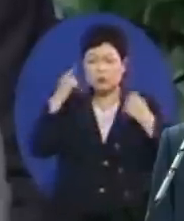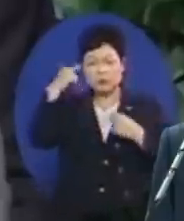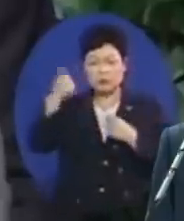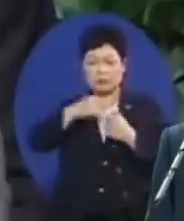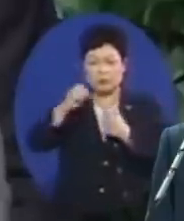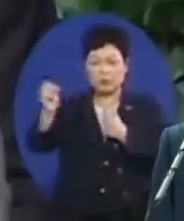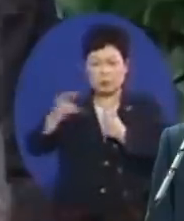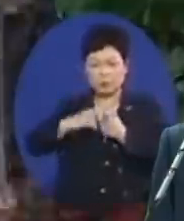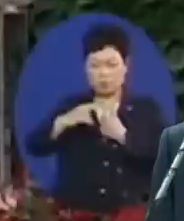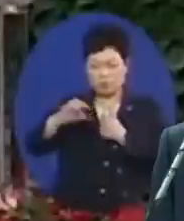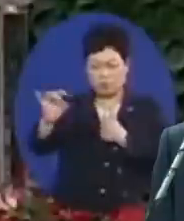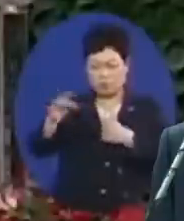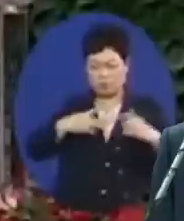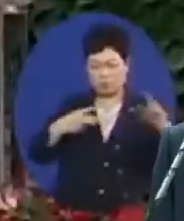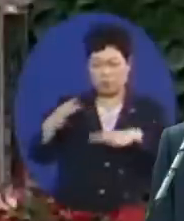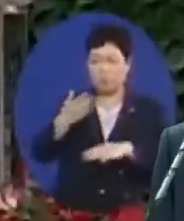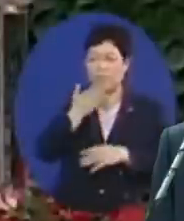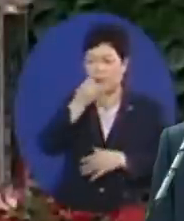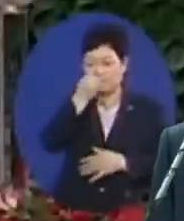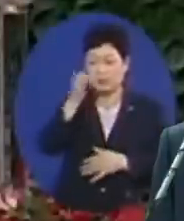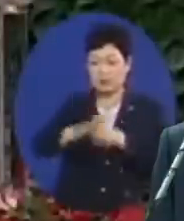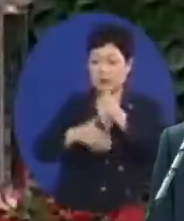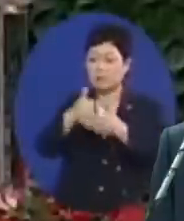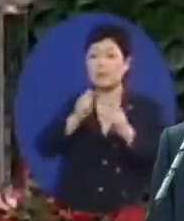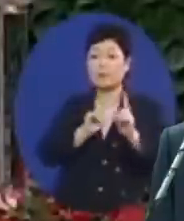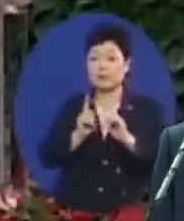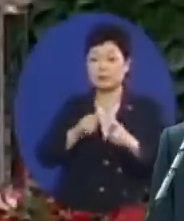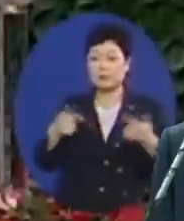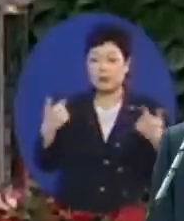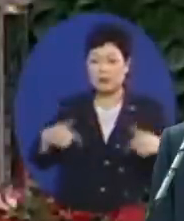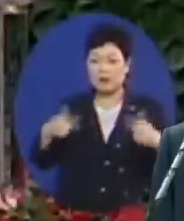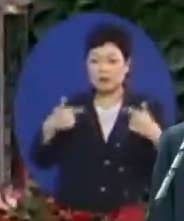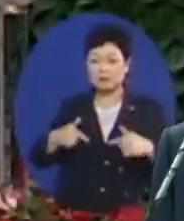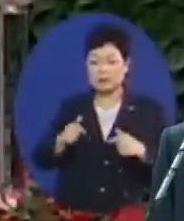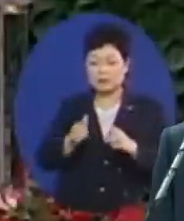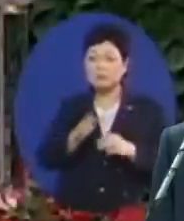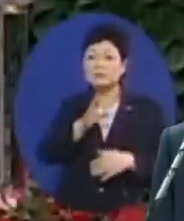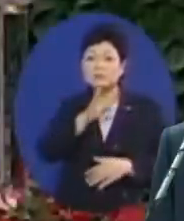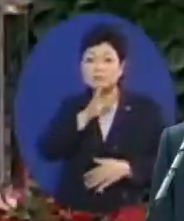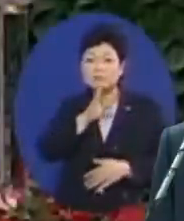것입니다. 그러나 하나님의 말씀은 언제나 현실적이고